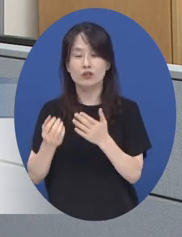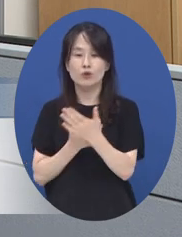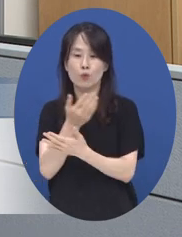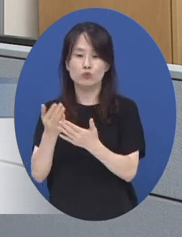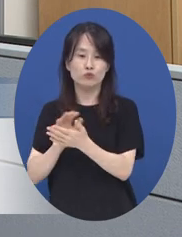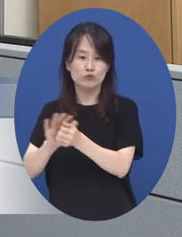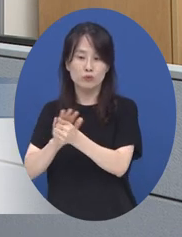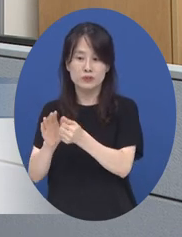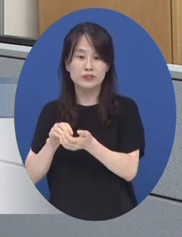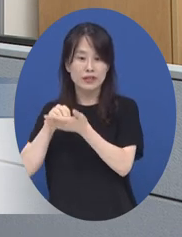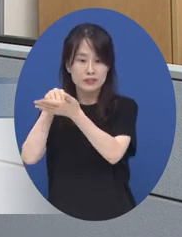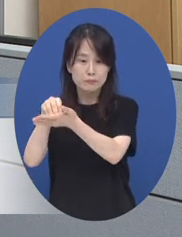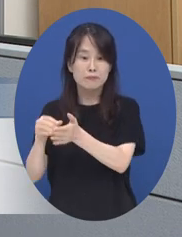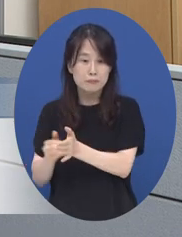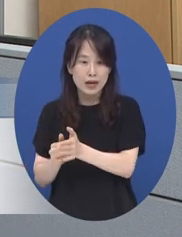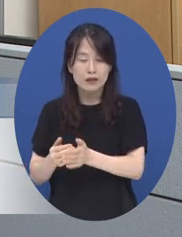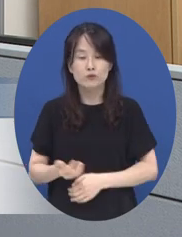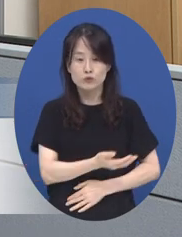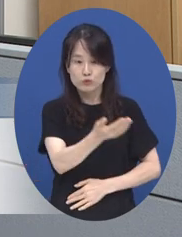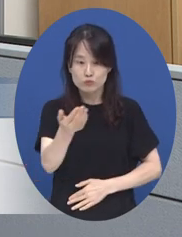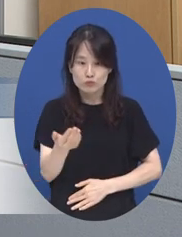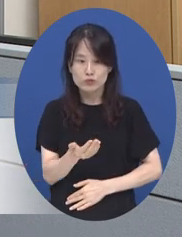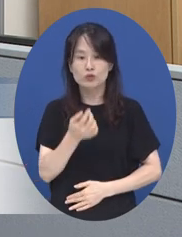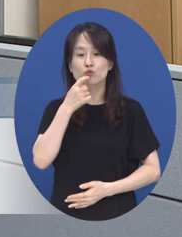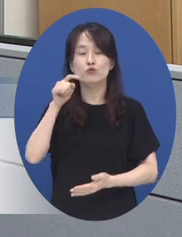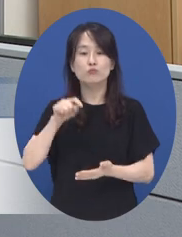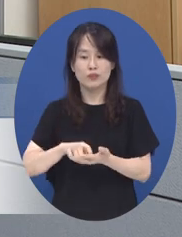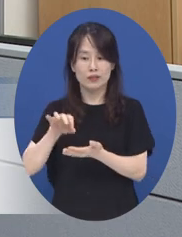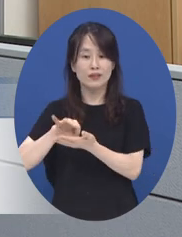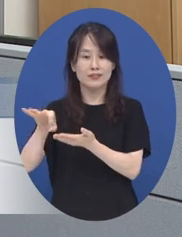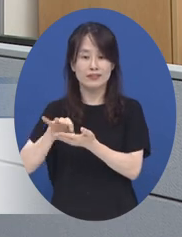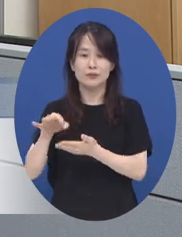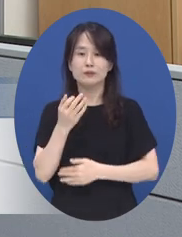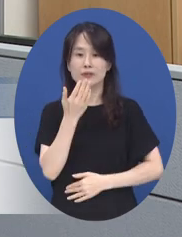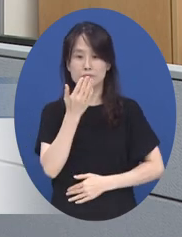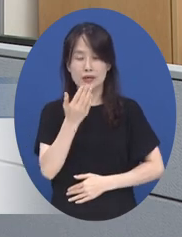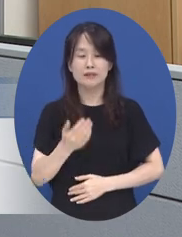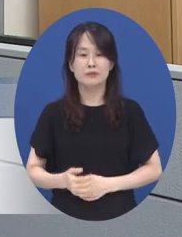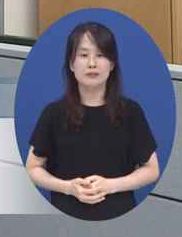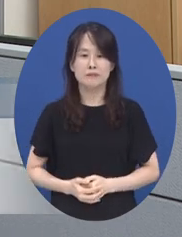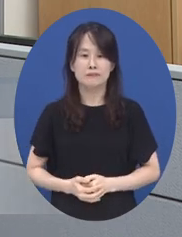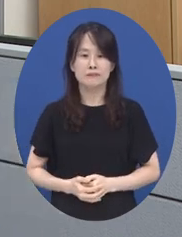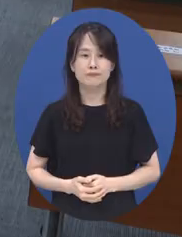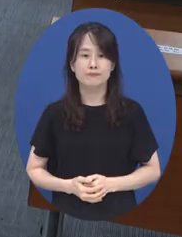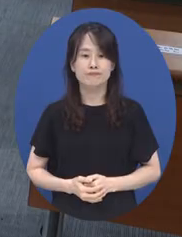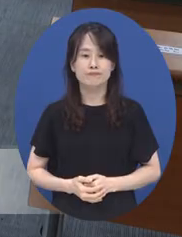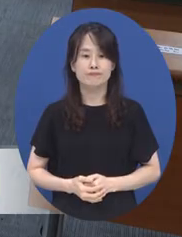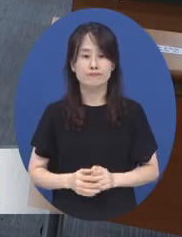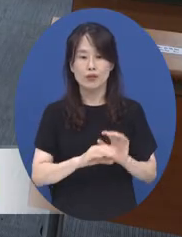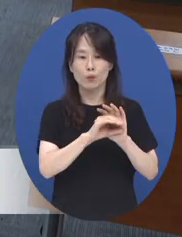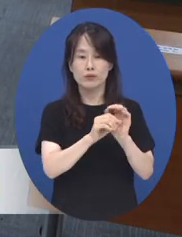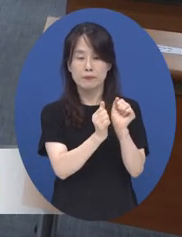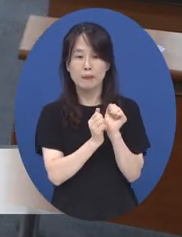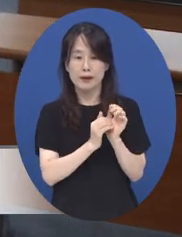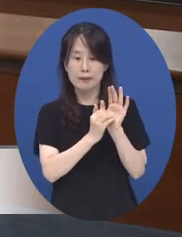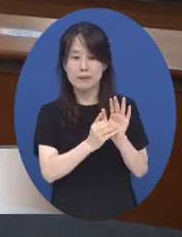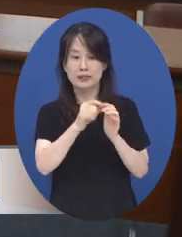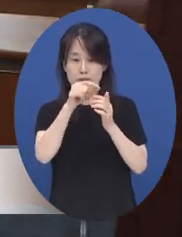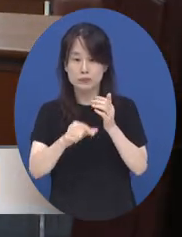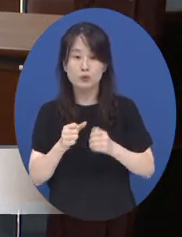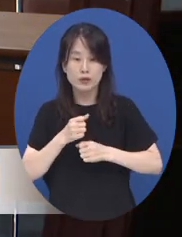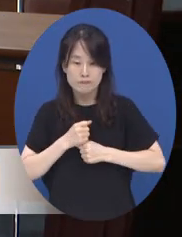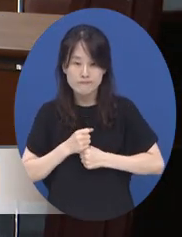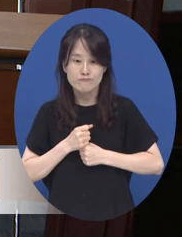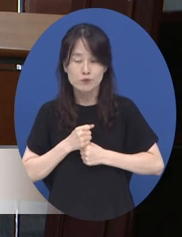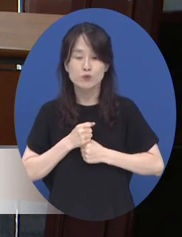경제 공유 서비스의 등재 되고 우리도 맨들 껴서 손쉽게 이용하게 될 것입니다 콜은 알고 방역 수칙에